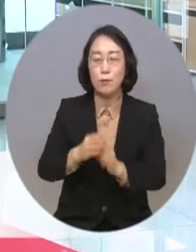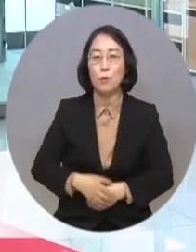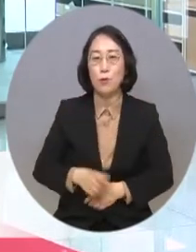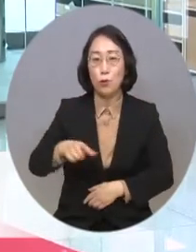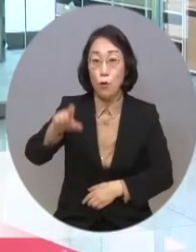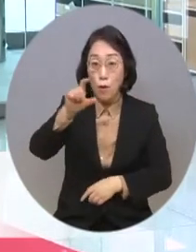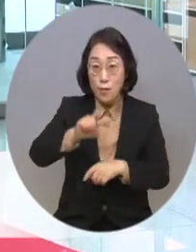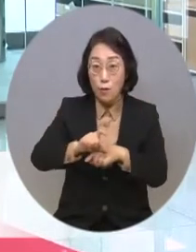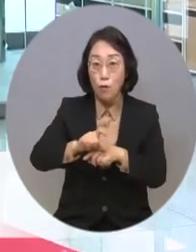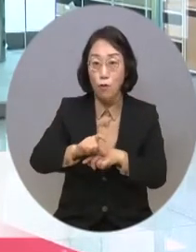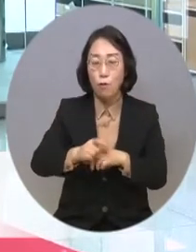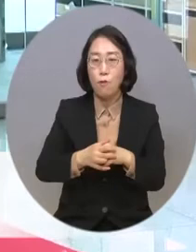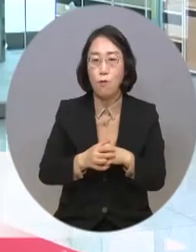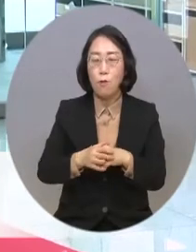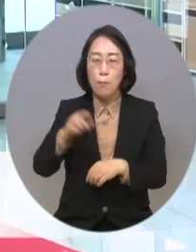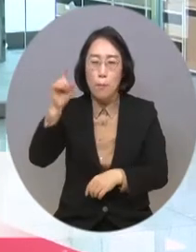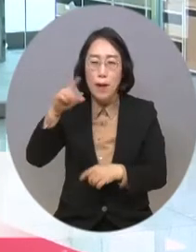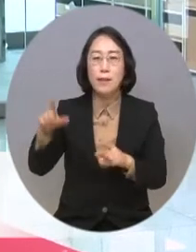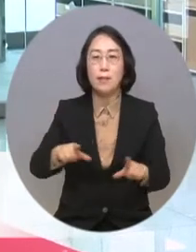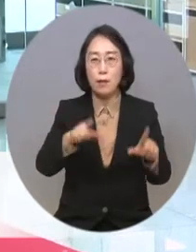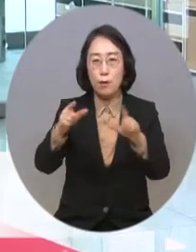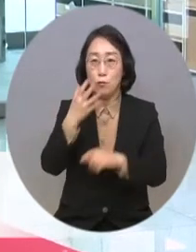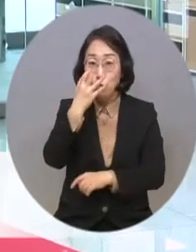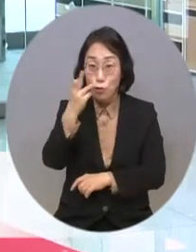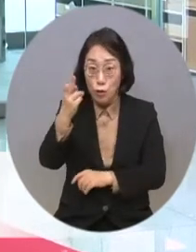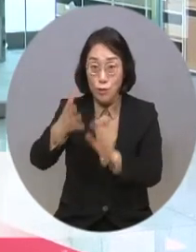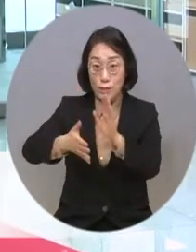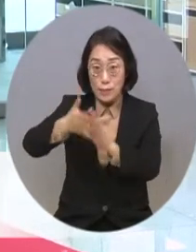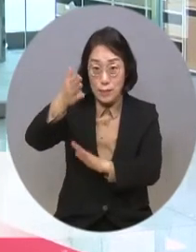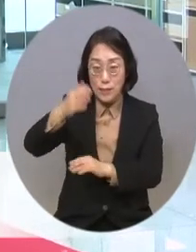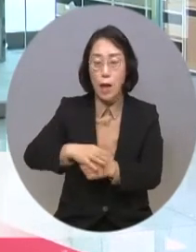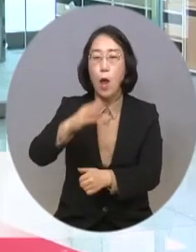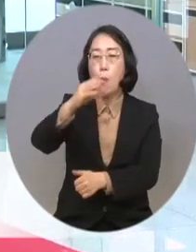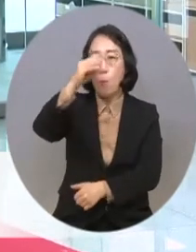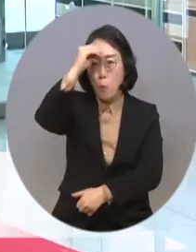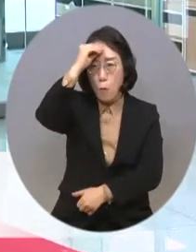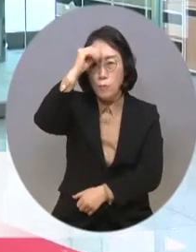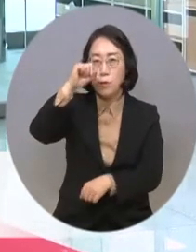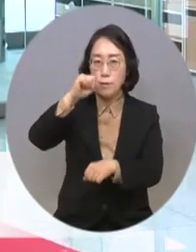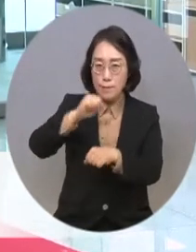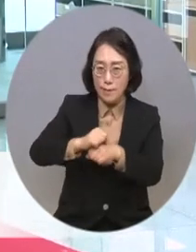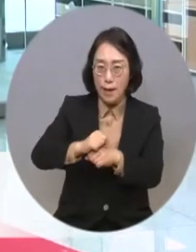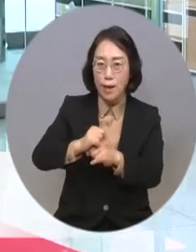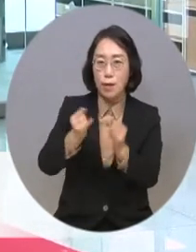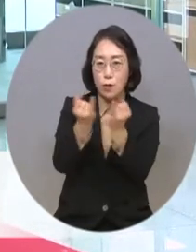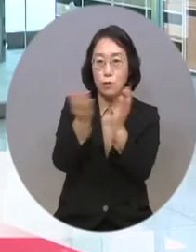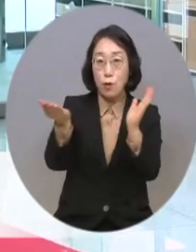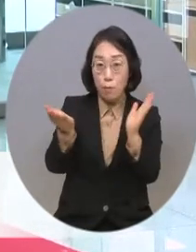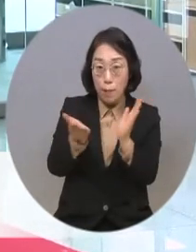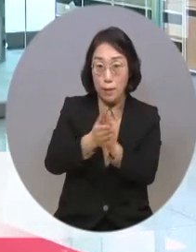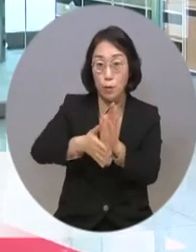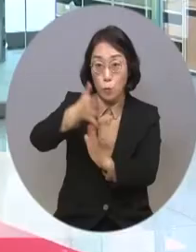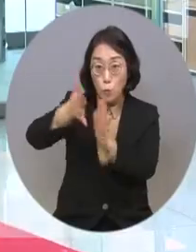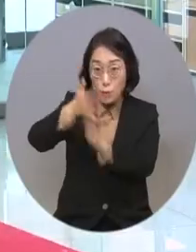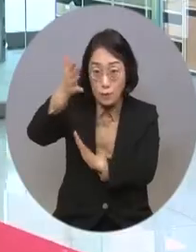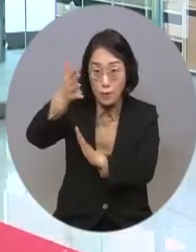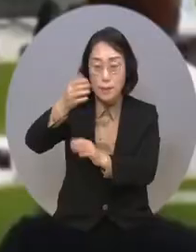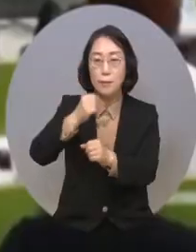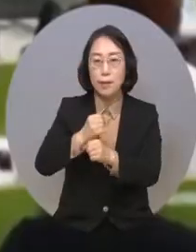일상 곳곳에서 순천시가 가장 모범적인 여성 친화도시가 될 수 있도록 열심히